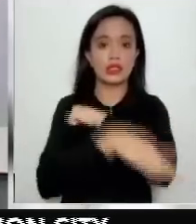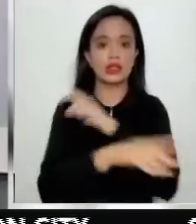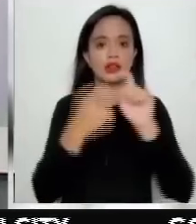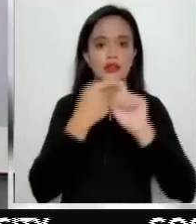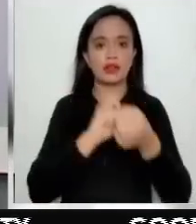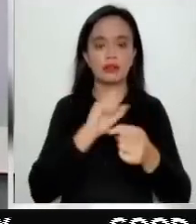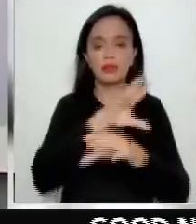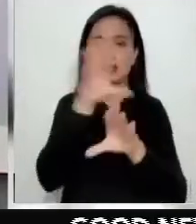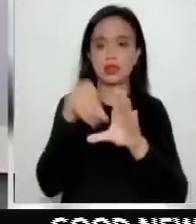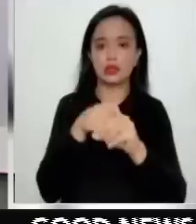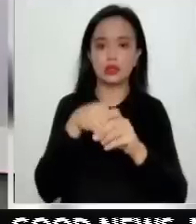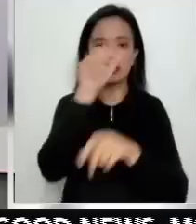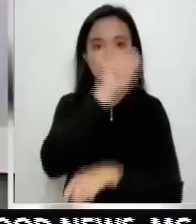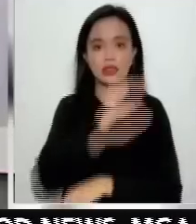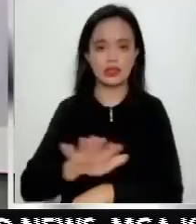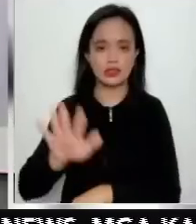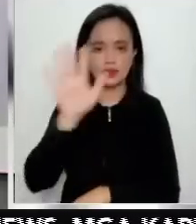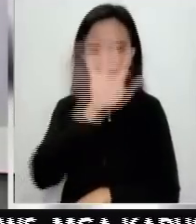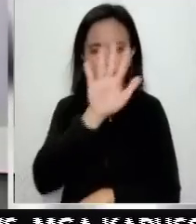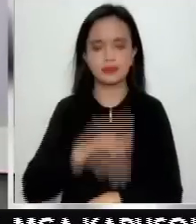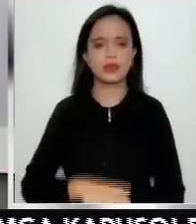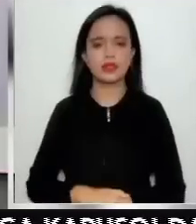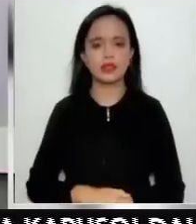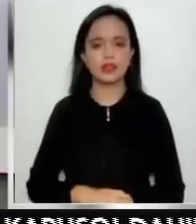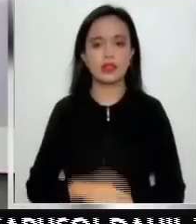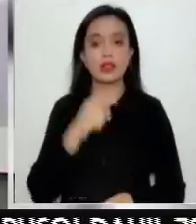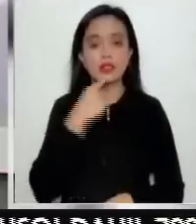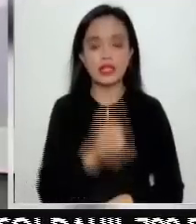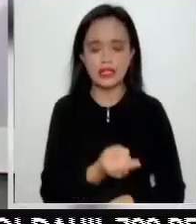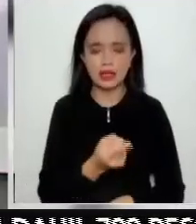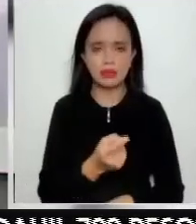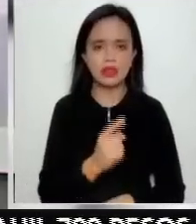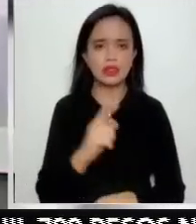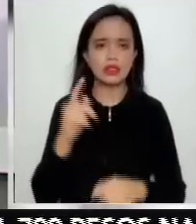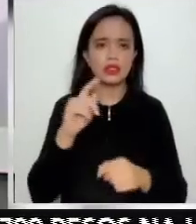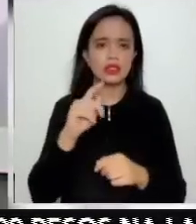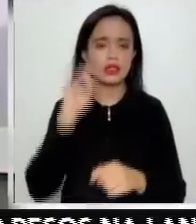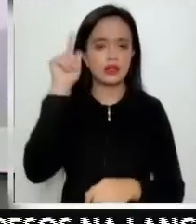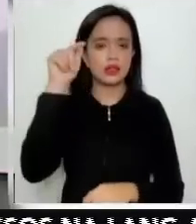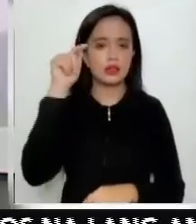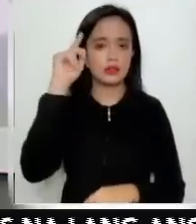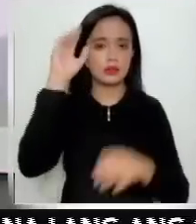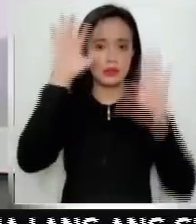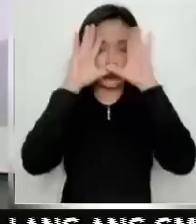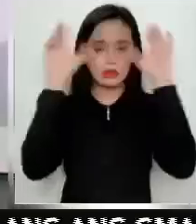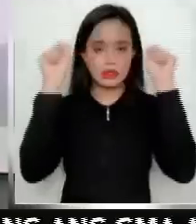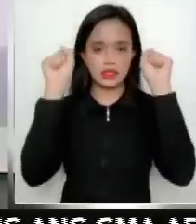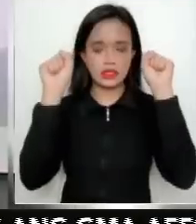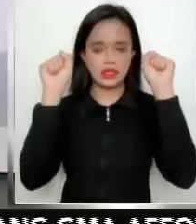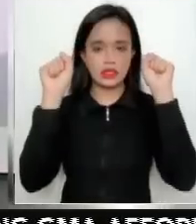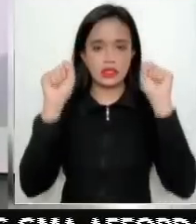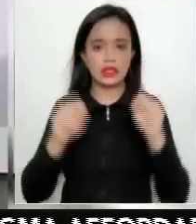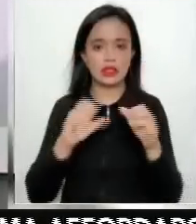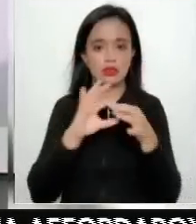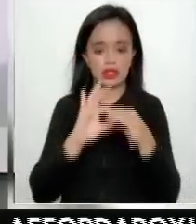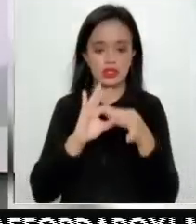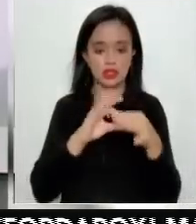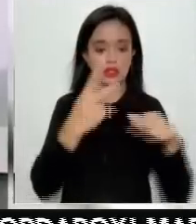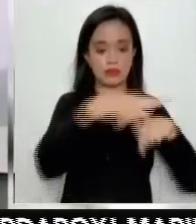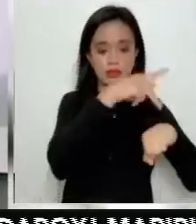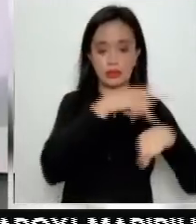sa ASEAN. Sa gitna niya, iginiit ng Pangulo na hindi nagbago ang relasyon ng Pilipinas sa China at hindi